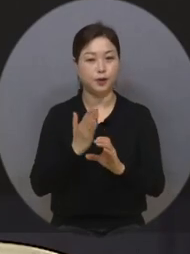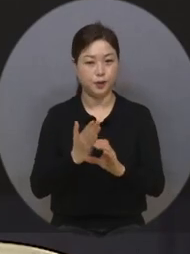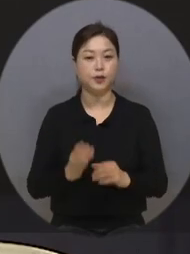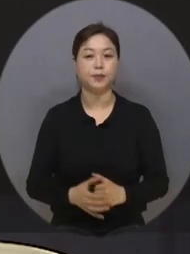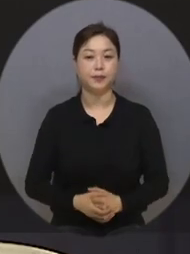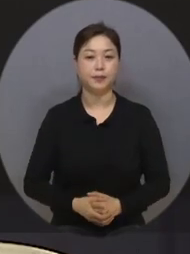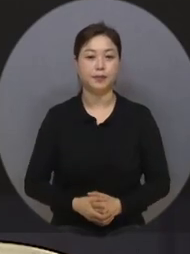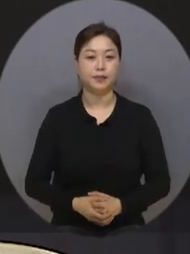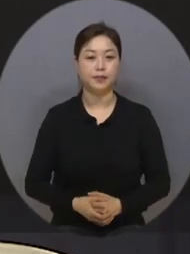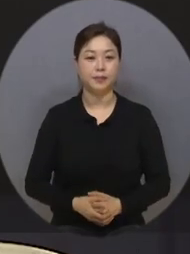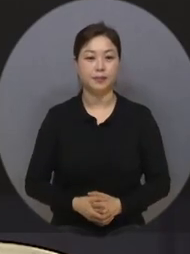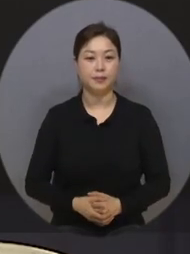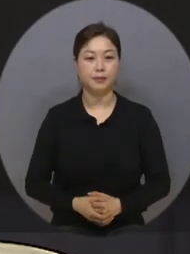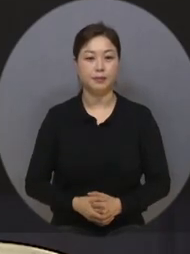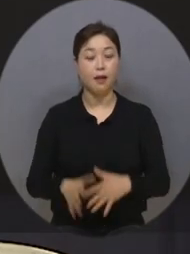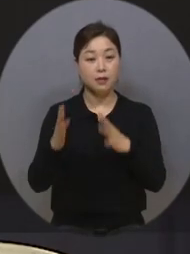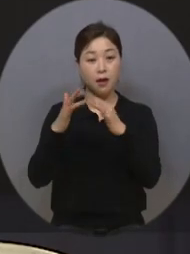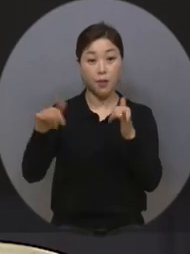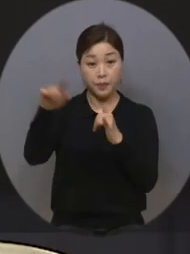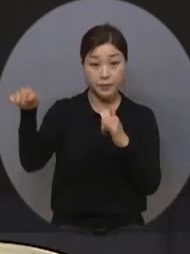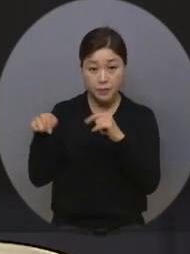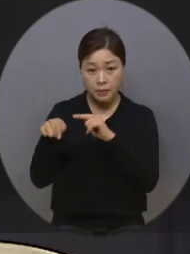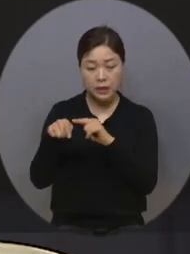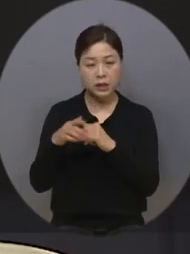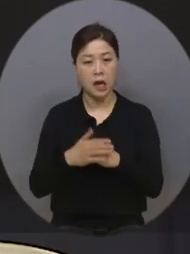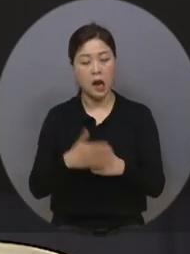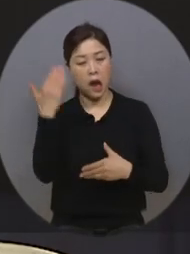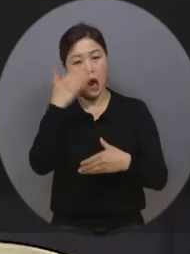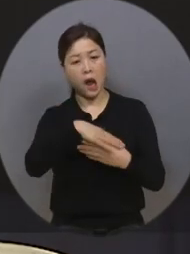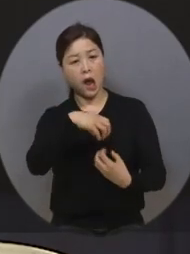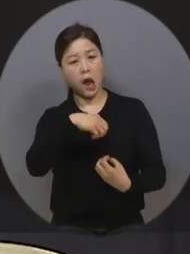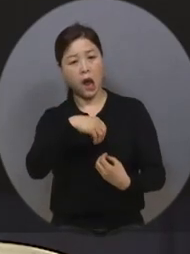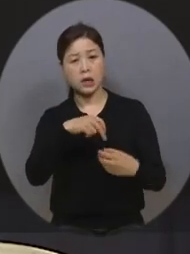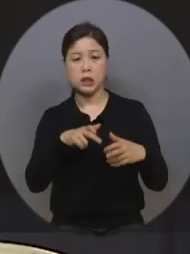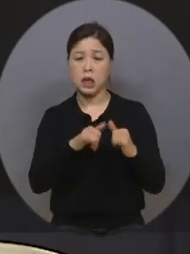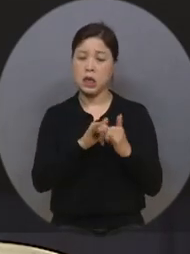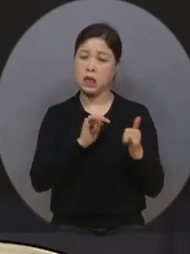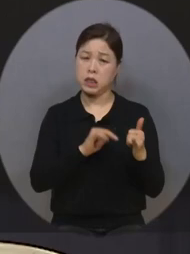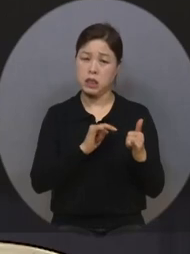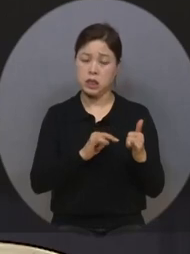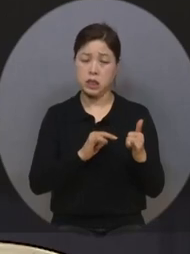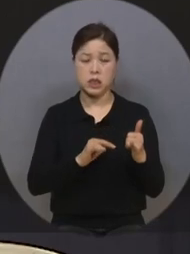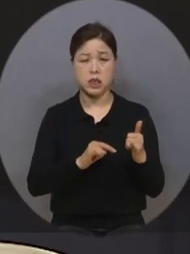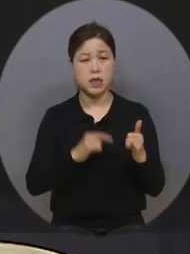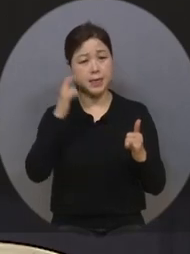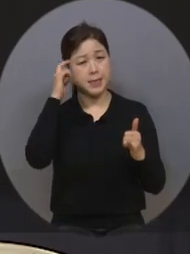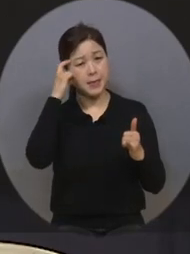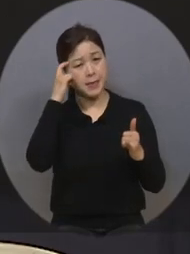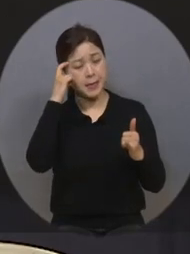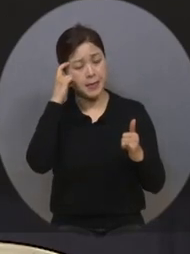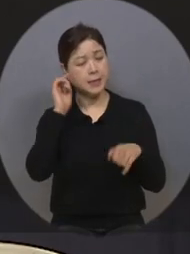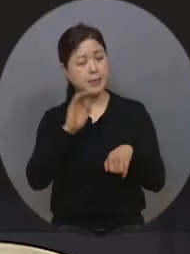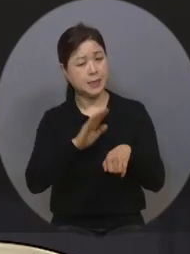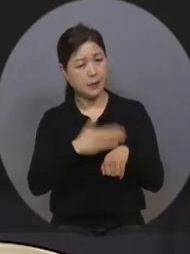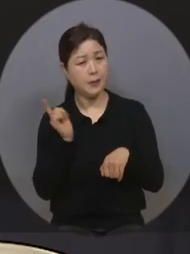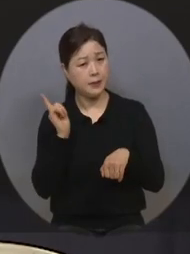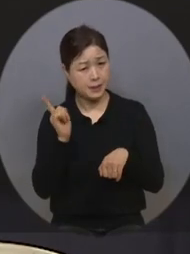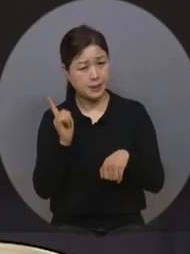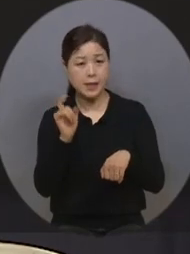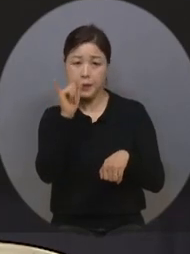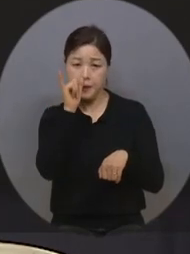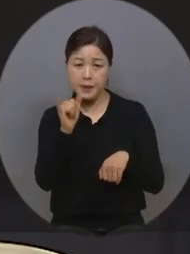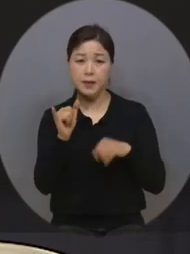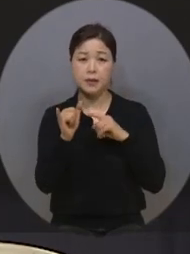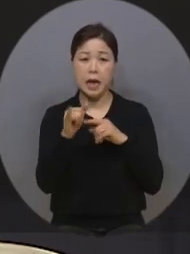일하고 있습니다. 어떤 사람들은 자폐성 장애인에 대한 편견 어린 시선과 낯설어